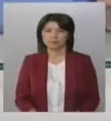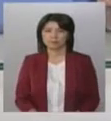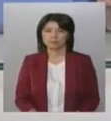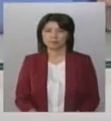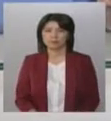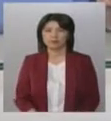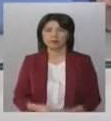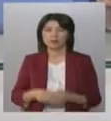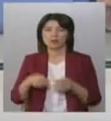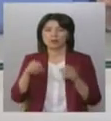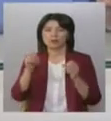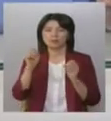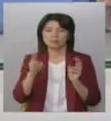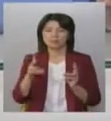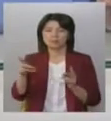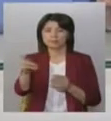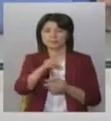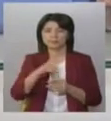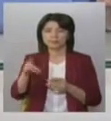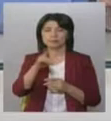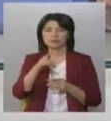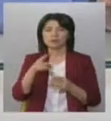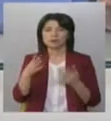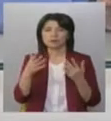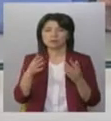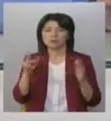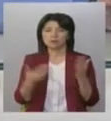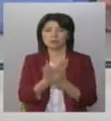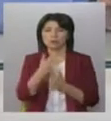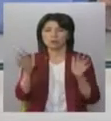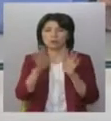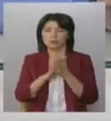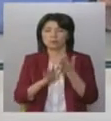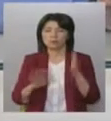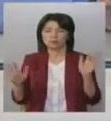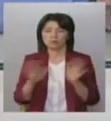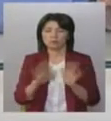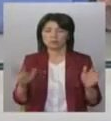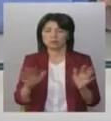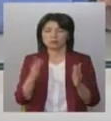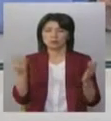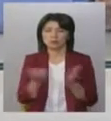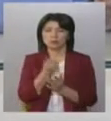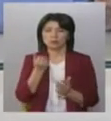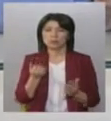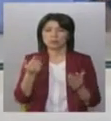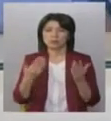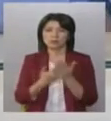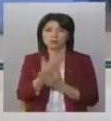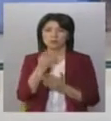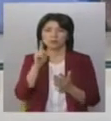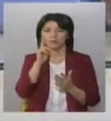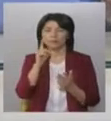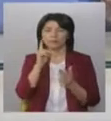Ұлттық арнада «Ұлы дала сазы» атта жаңа музыкалық жоба көрерменге жол тартты. Дәстүрлі музыканы ұлықтап, сол салада